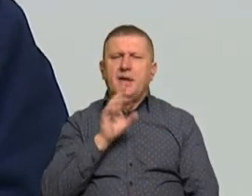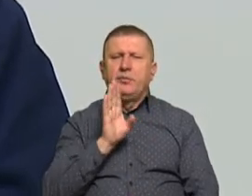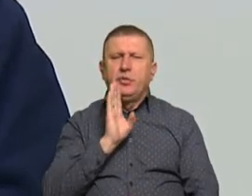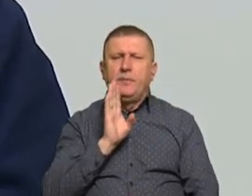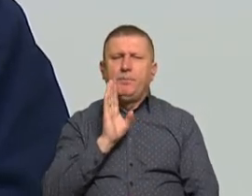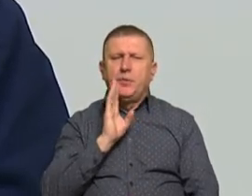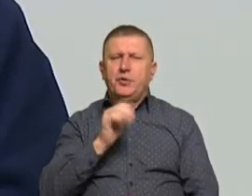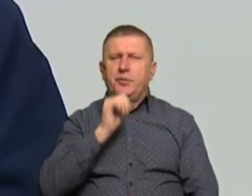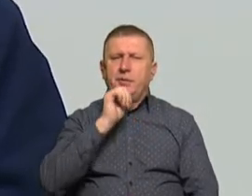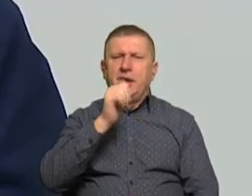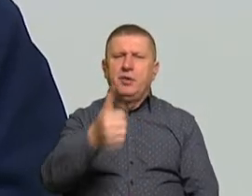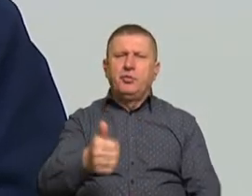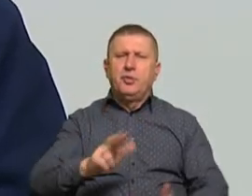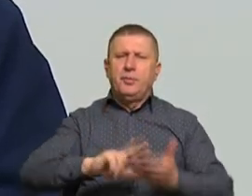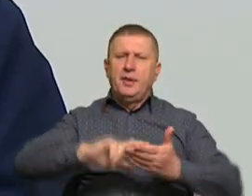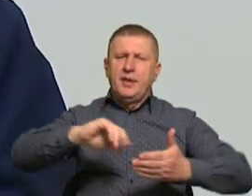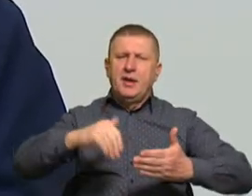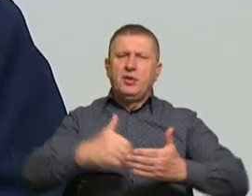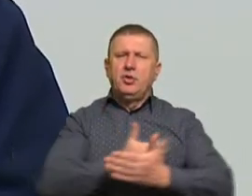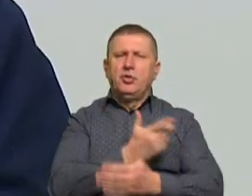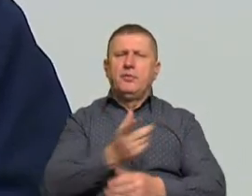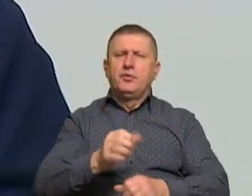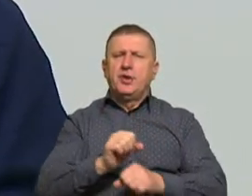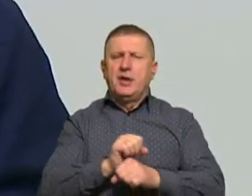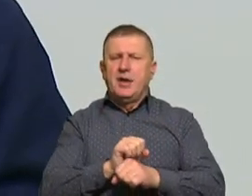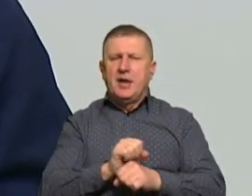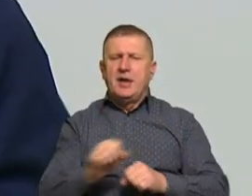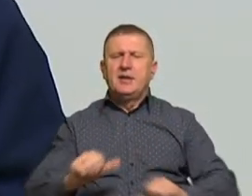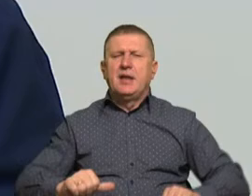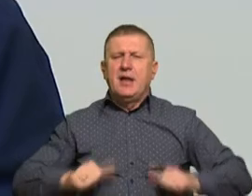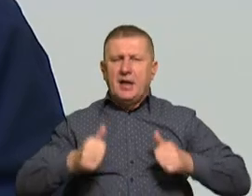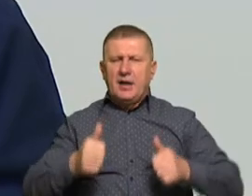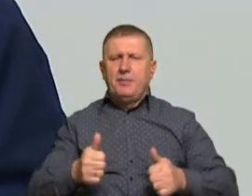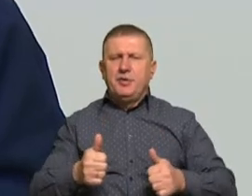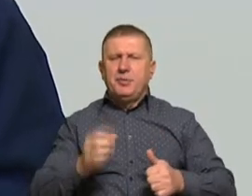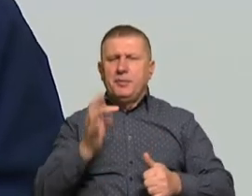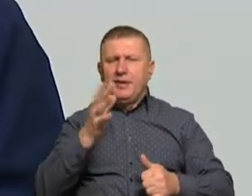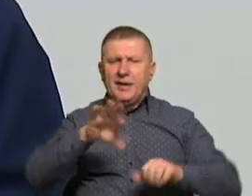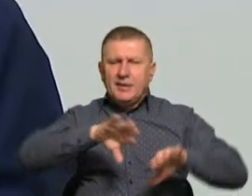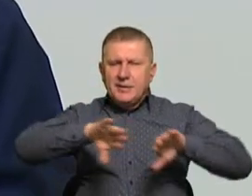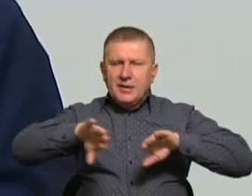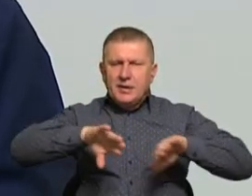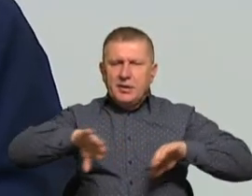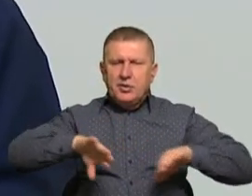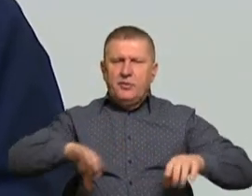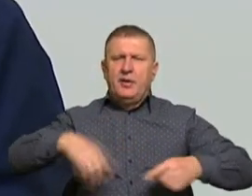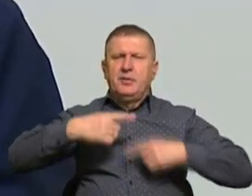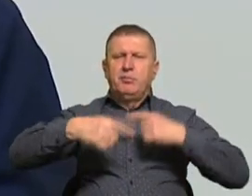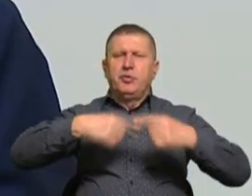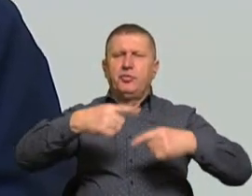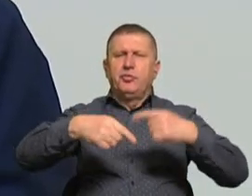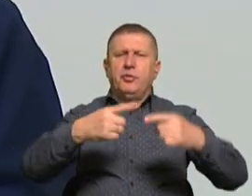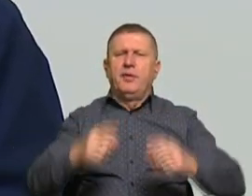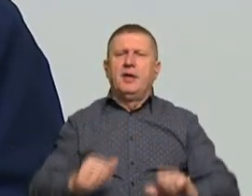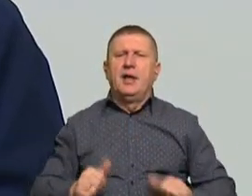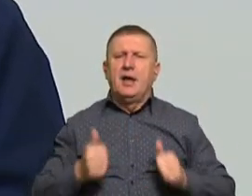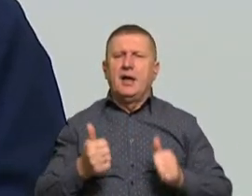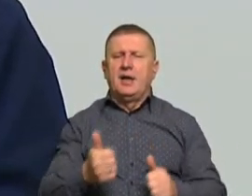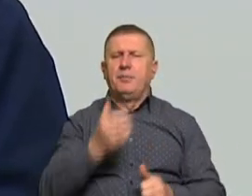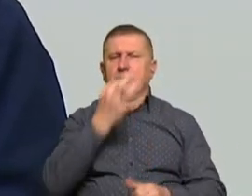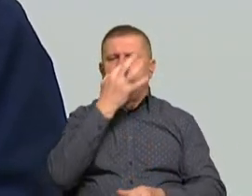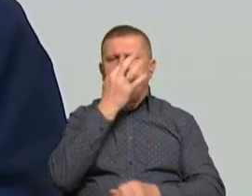chwili najnowszy trend to jest race to zero waste, abyśmy tak segregowali, produkowali i dbali o naszą planetę, aby